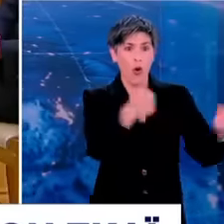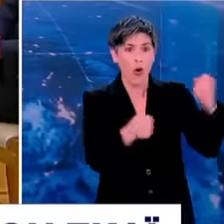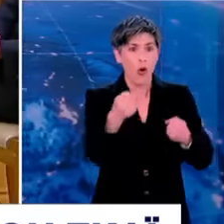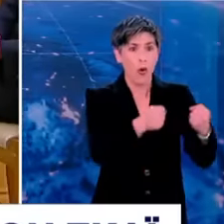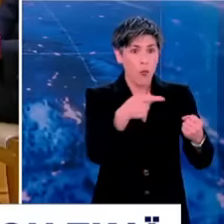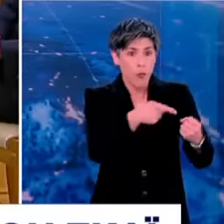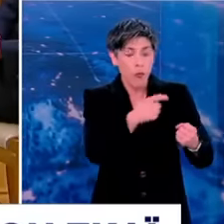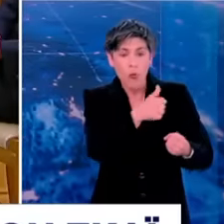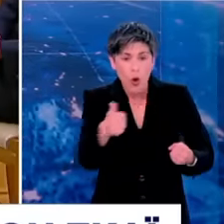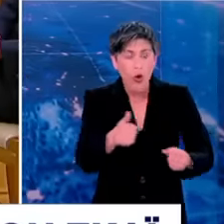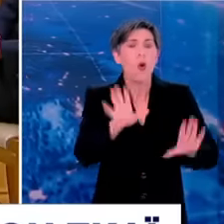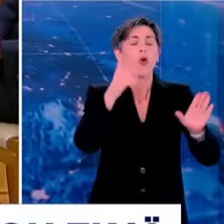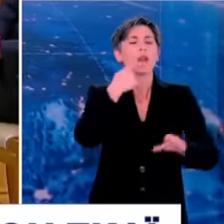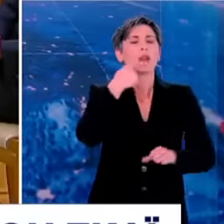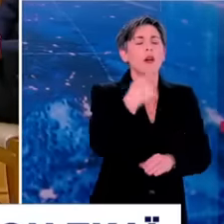τις απίστευτες,